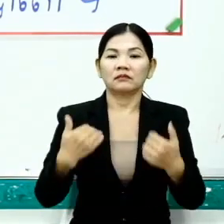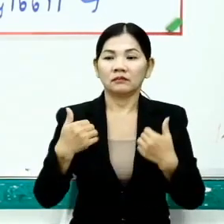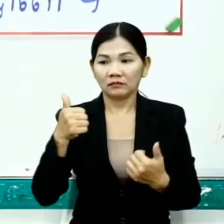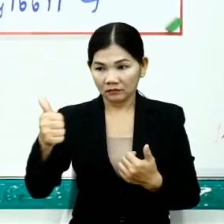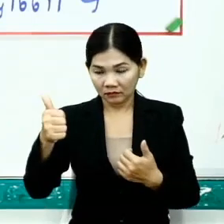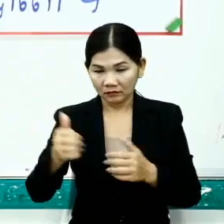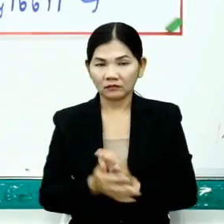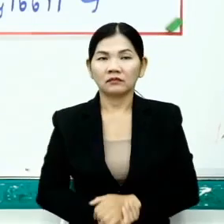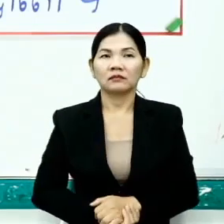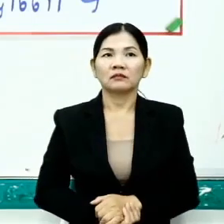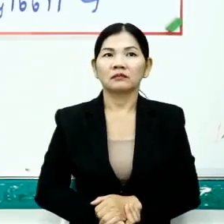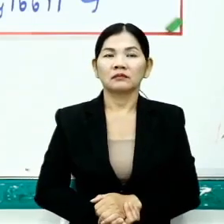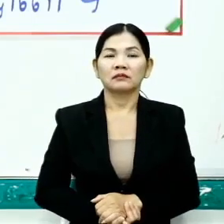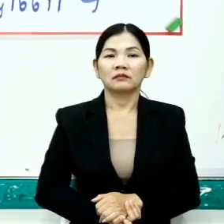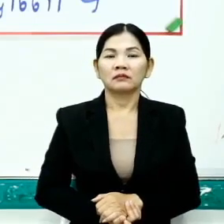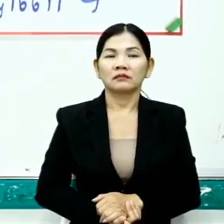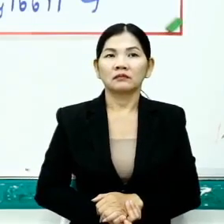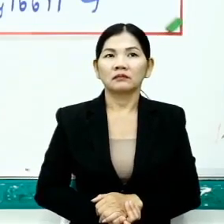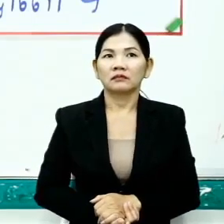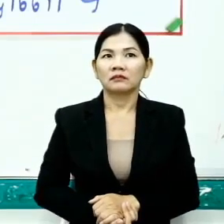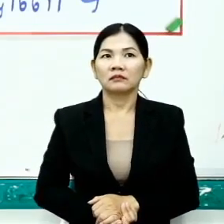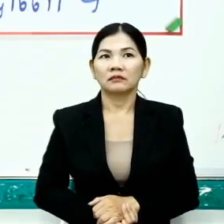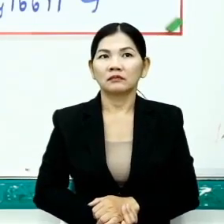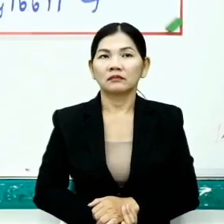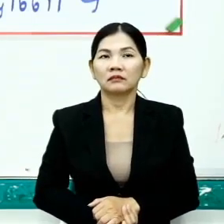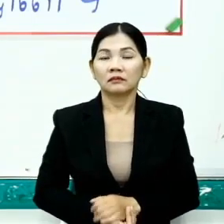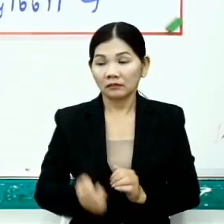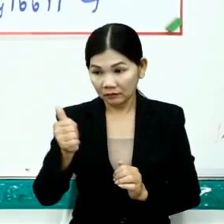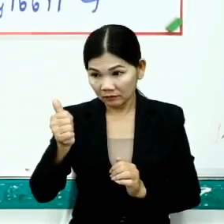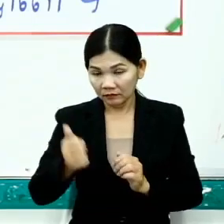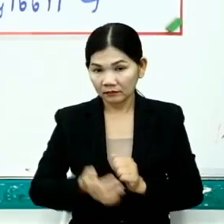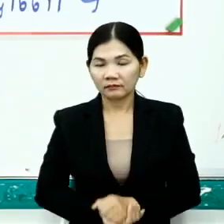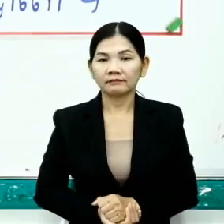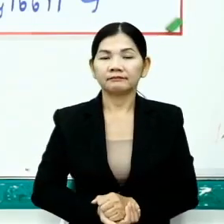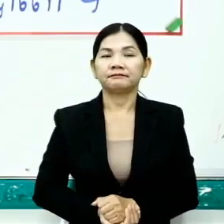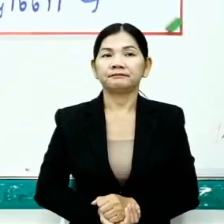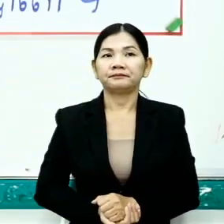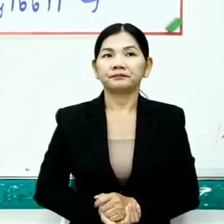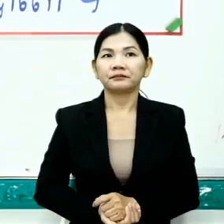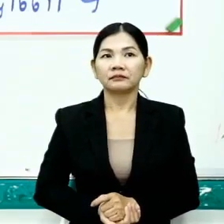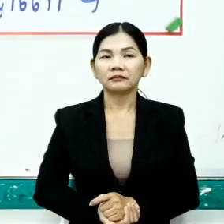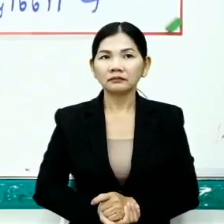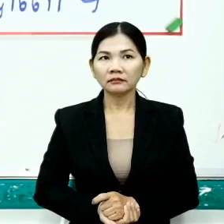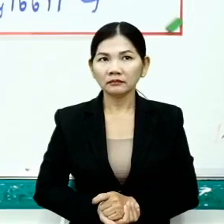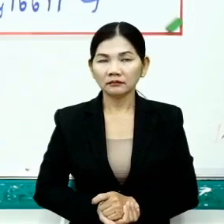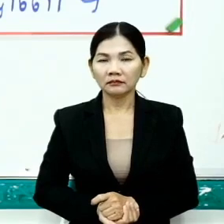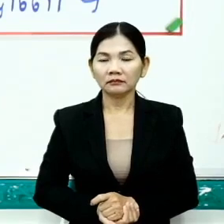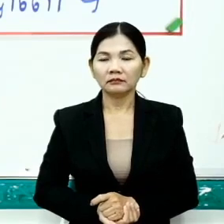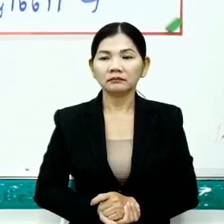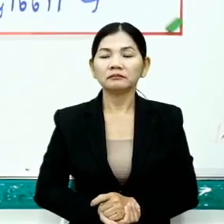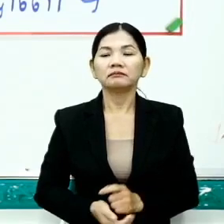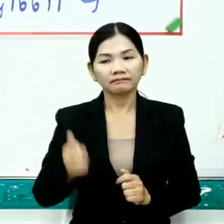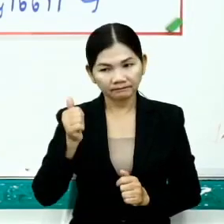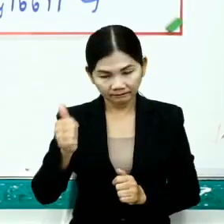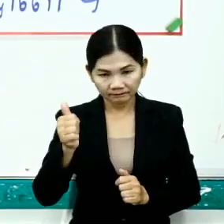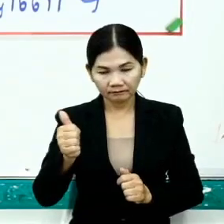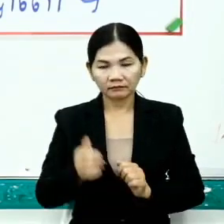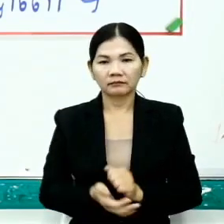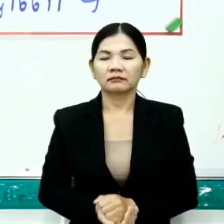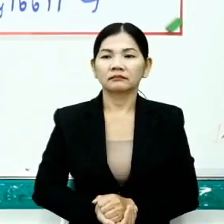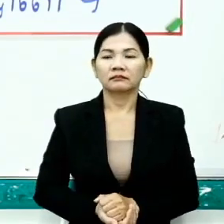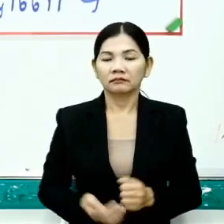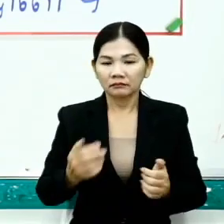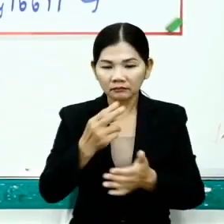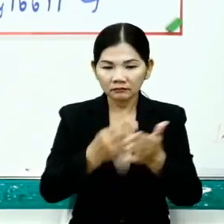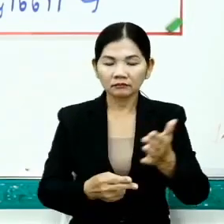ការល្អដែរឬទេល្អឯងកូន ចាគឺជាការជាការល្អ